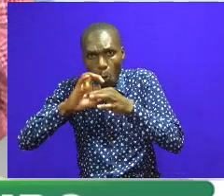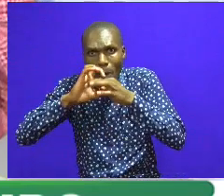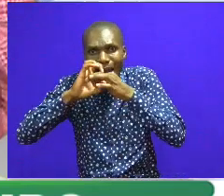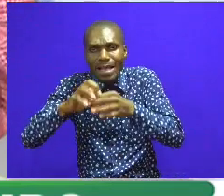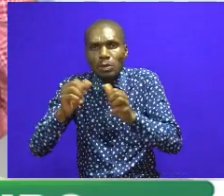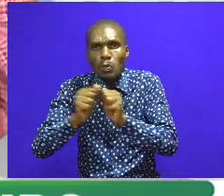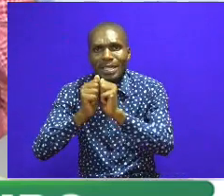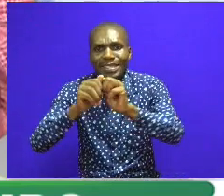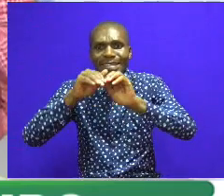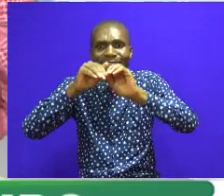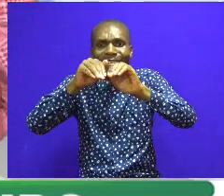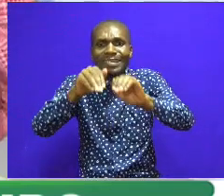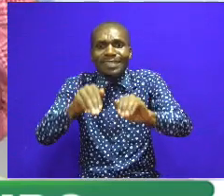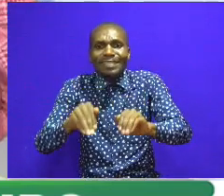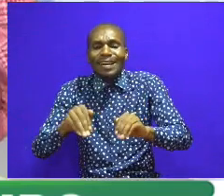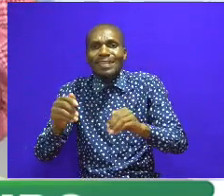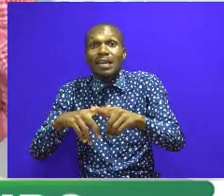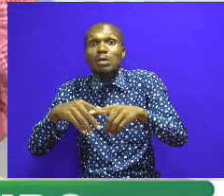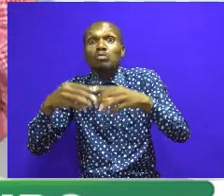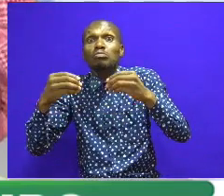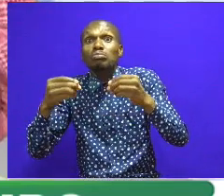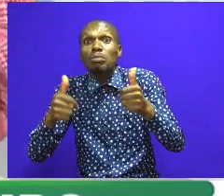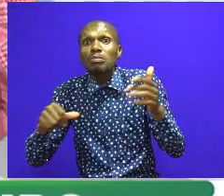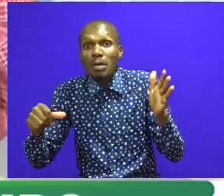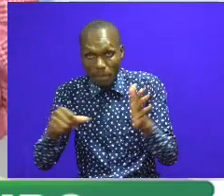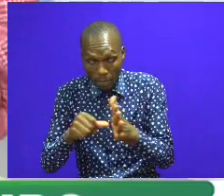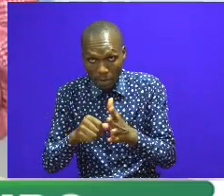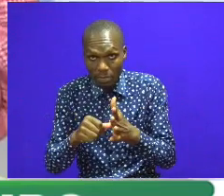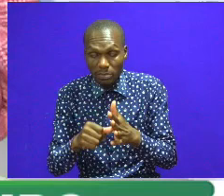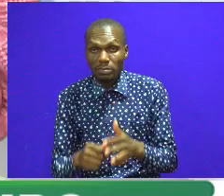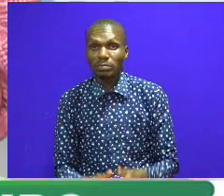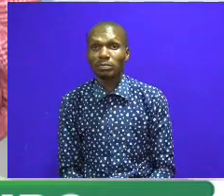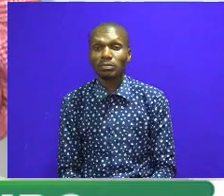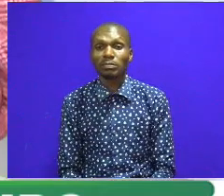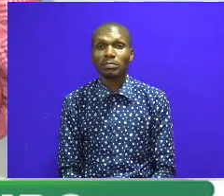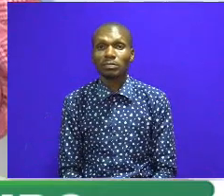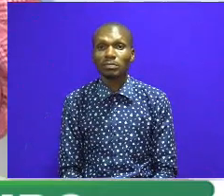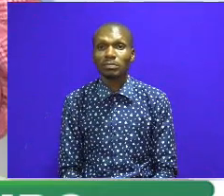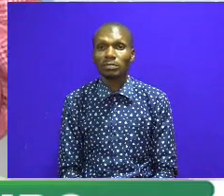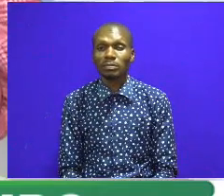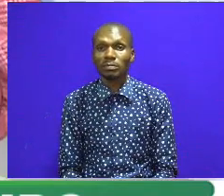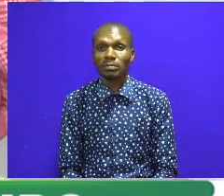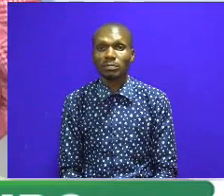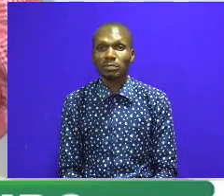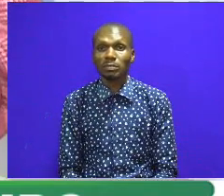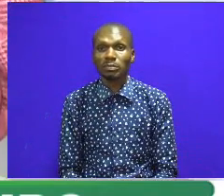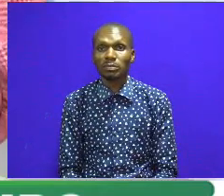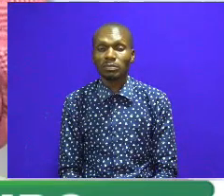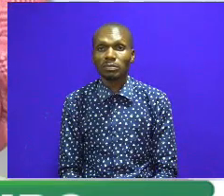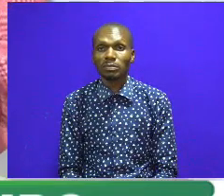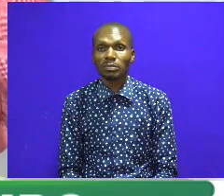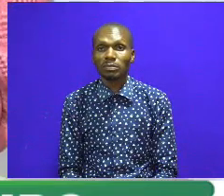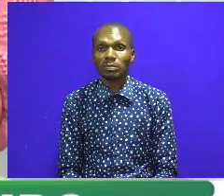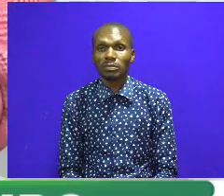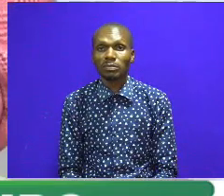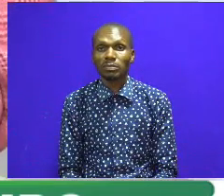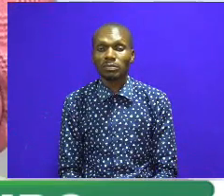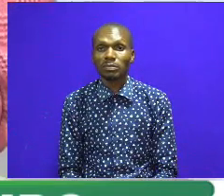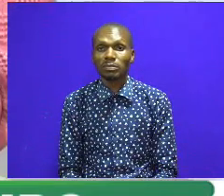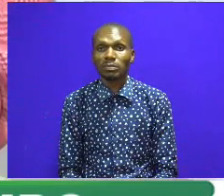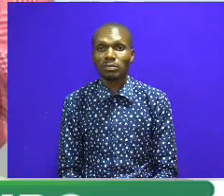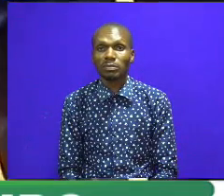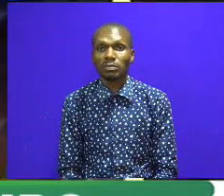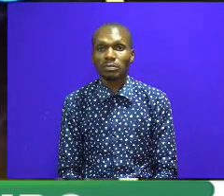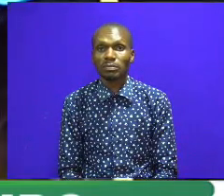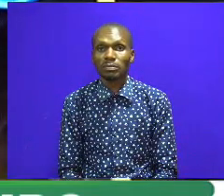tamarimo elio korigereria na kugaya na omuchando yu. Mulikito norobo churuo ase nchira yobu ikiranu dipon